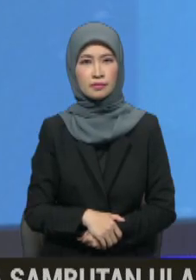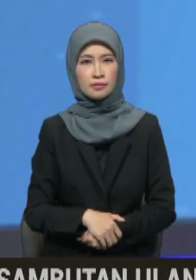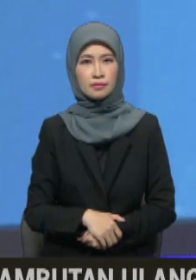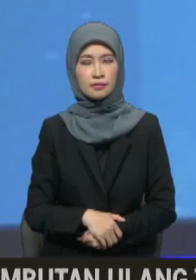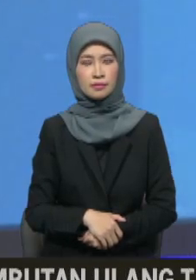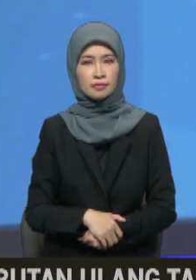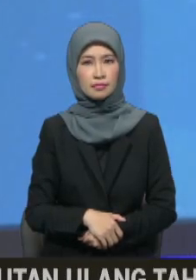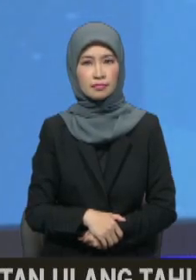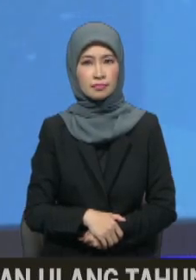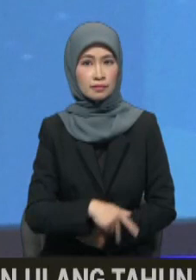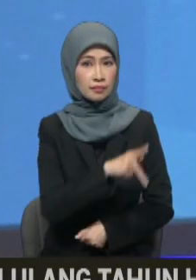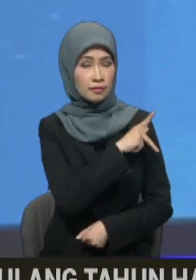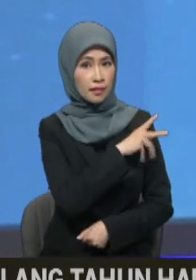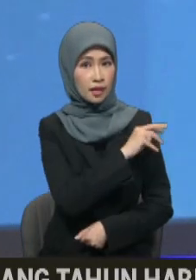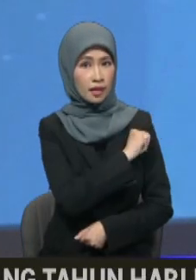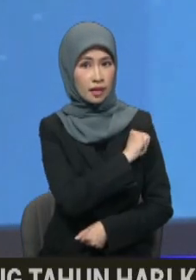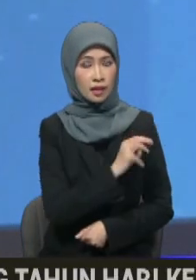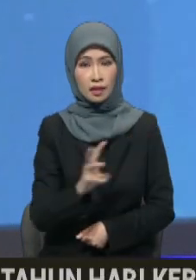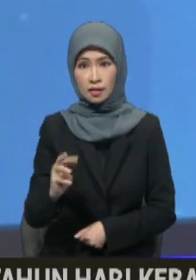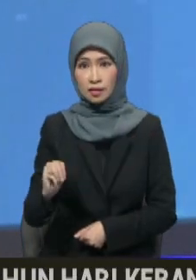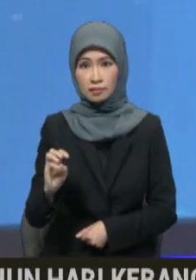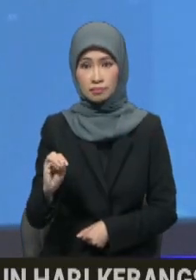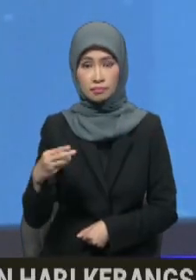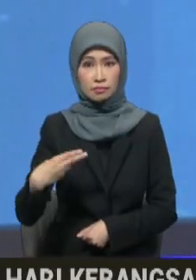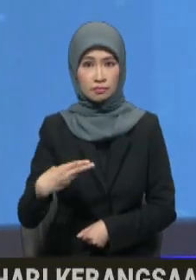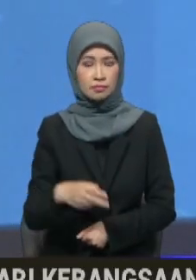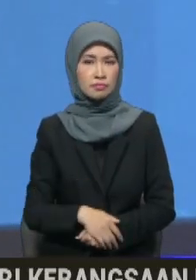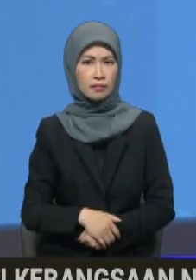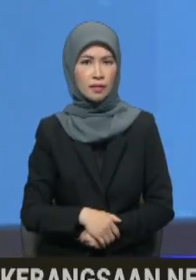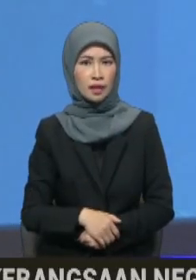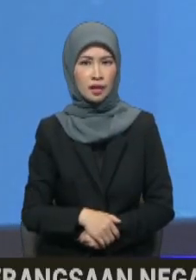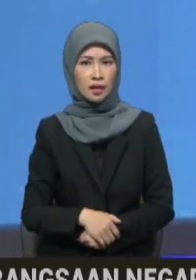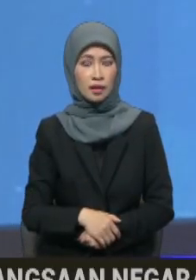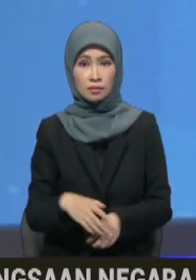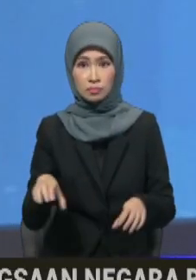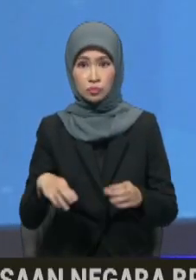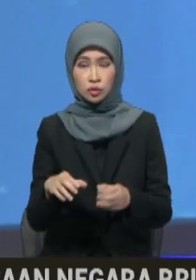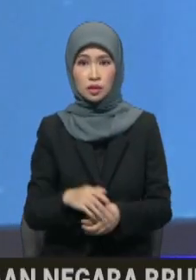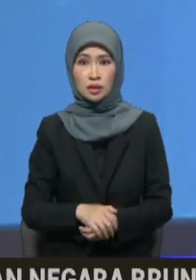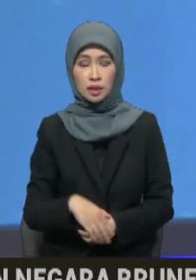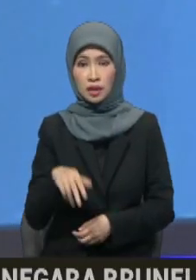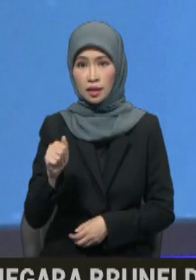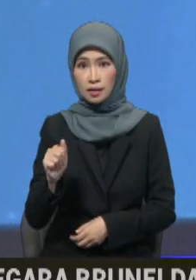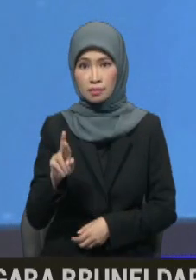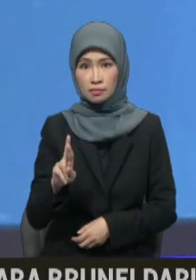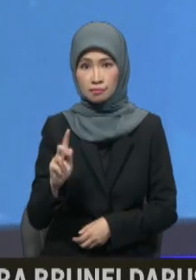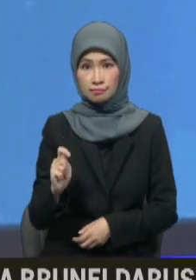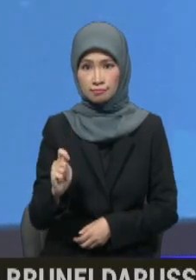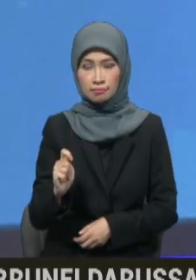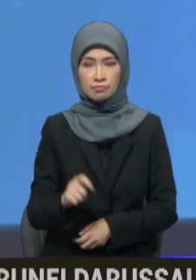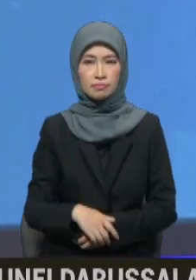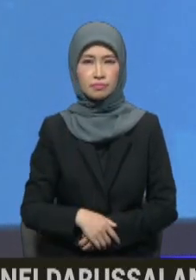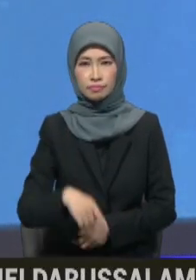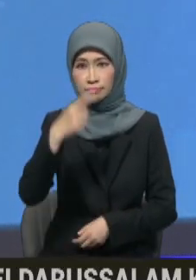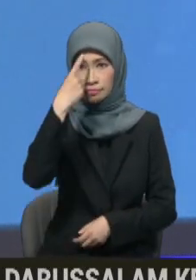negara Kementerian kesihatan membuat perubahan kepada garis panduan penggunaan antigen rapid test art bagi